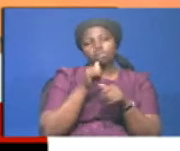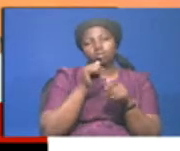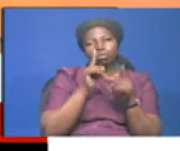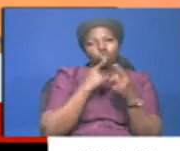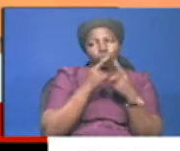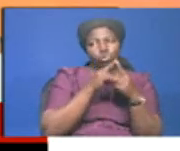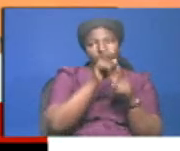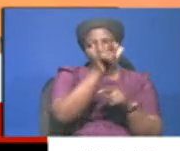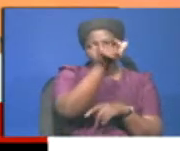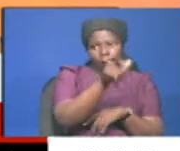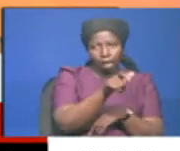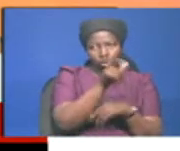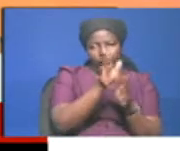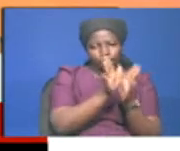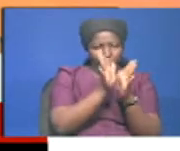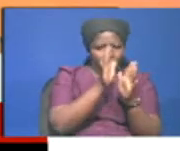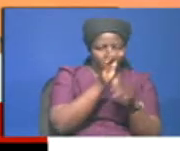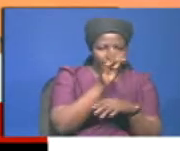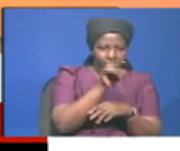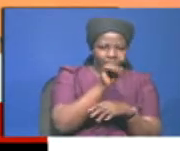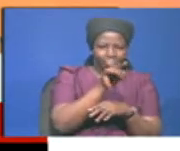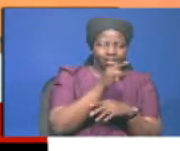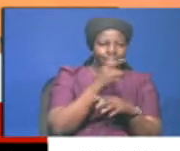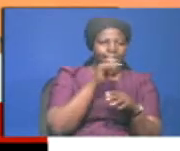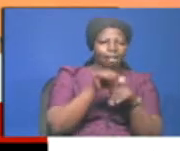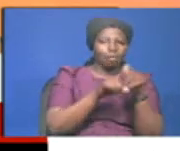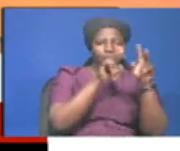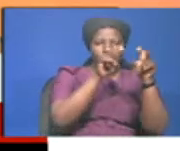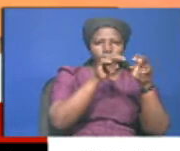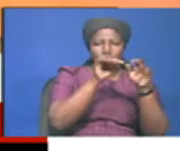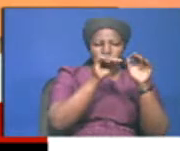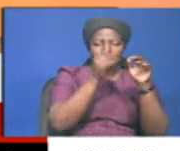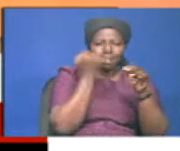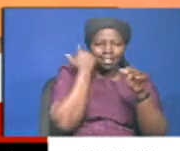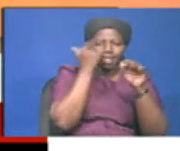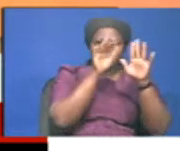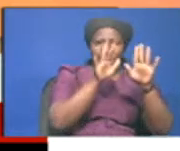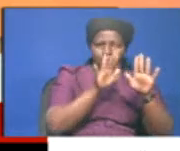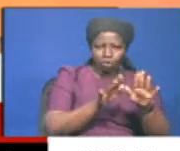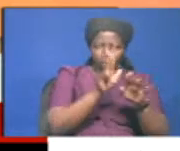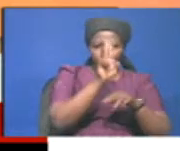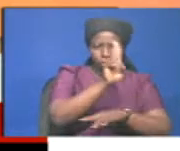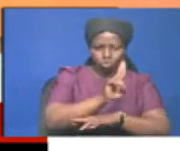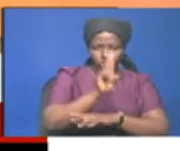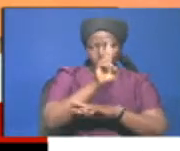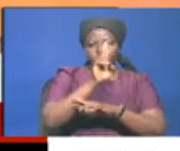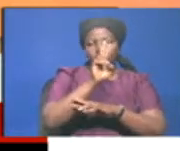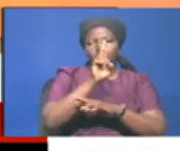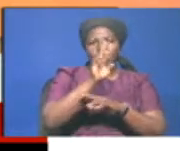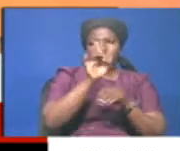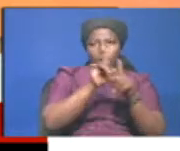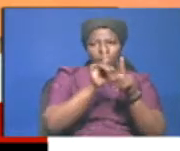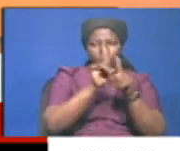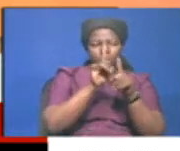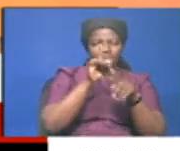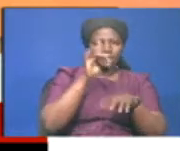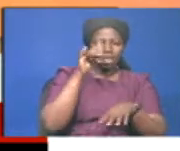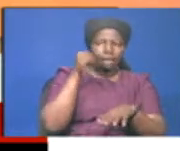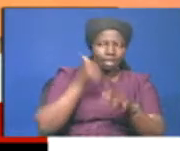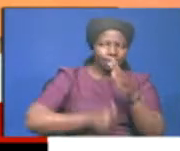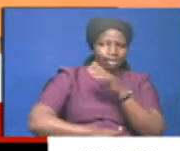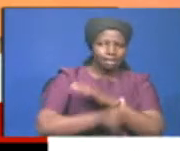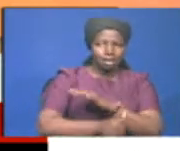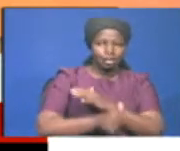hili swala la kuelewa umuhimu na athari ambazo zinatokana na matumizi ya plastiki na njia ambazo wanastahili kujifunza,